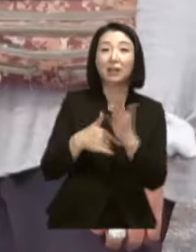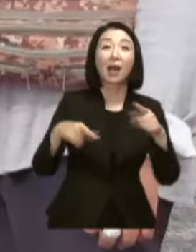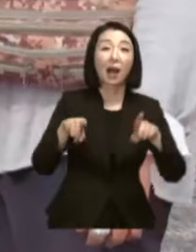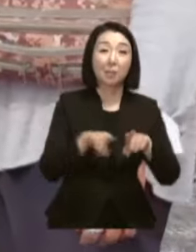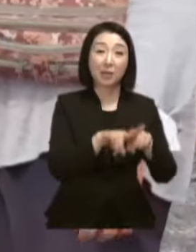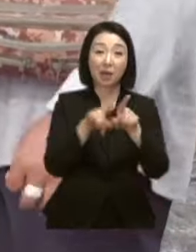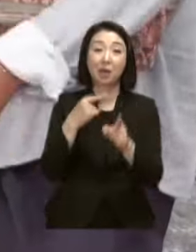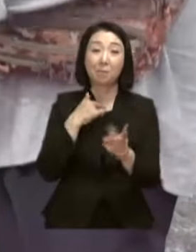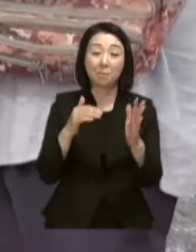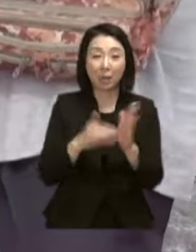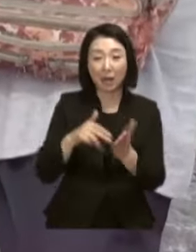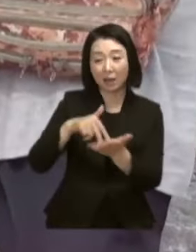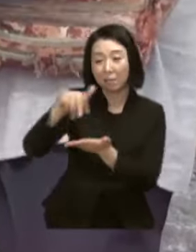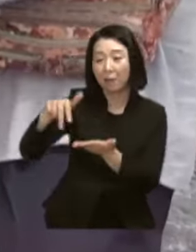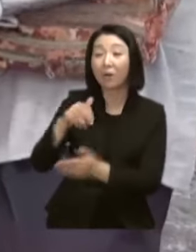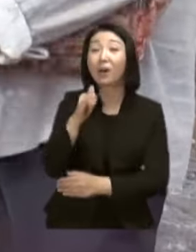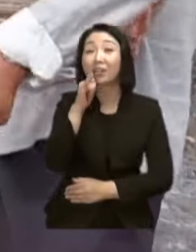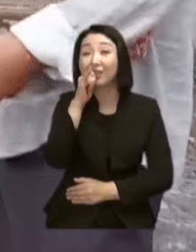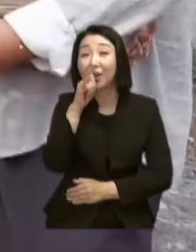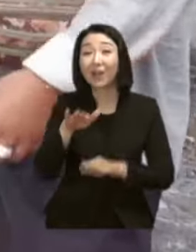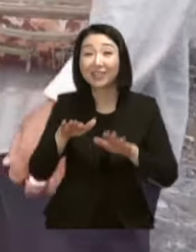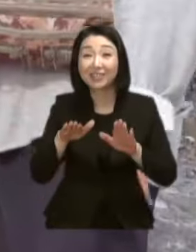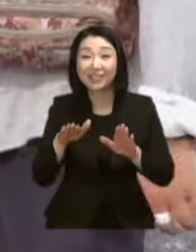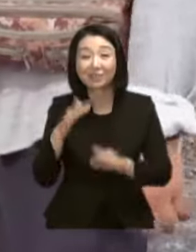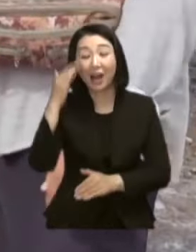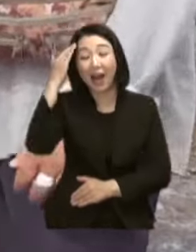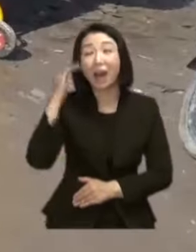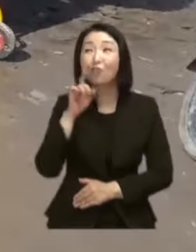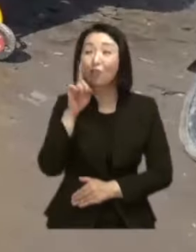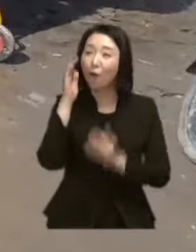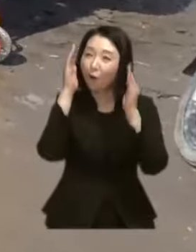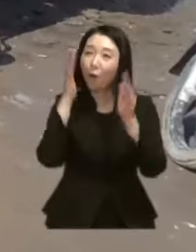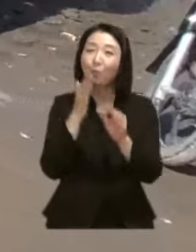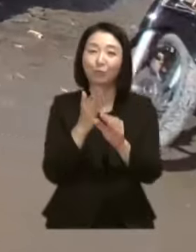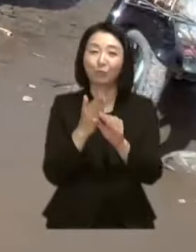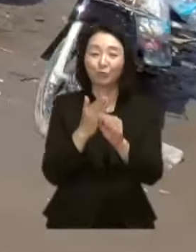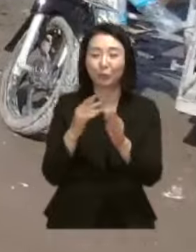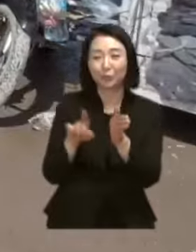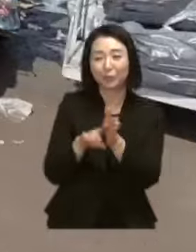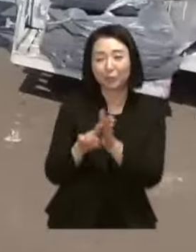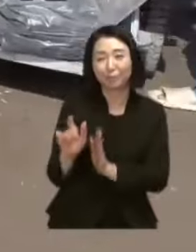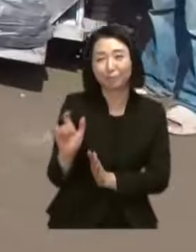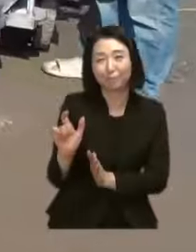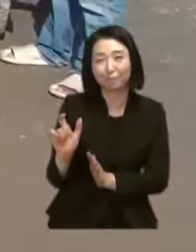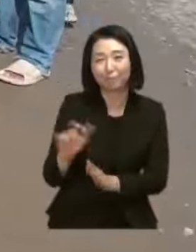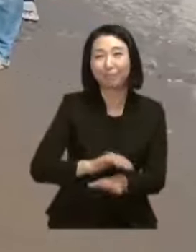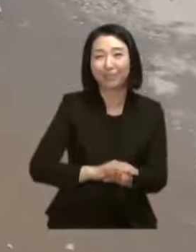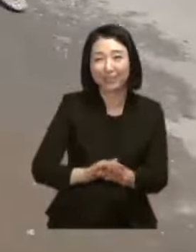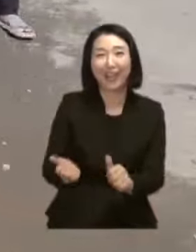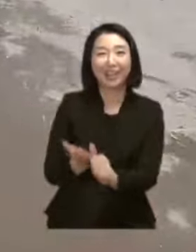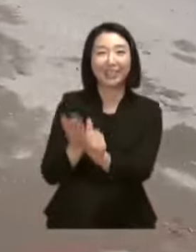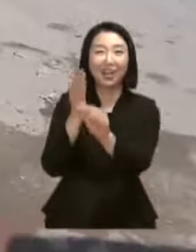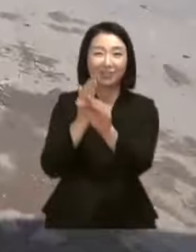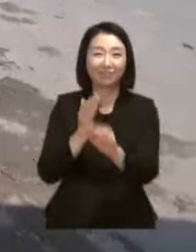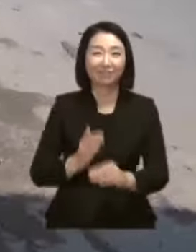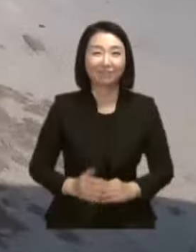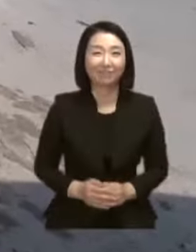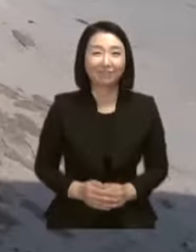한때 방황의 시절도 있었지만 이제는 한국어 공부도 하며 굳건한 믿음 속에 세워져가는 귀한 인내다.